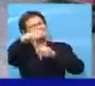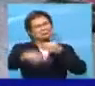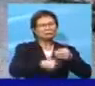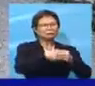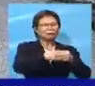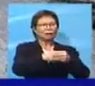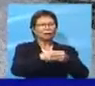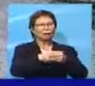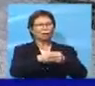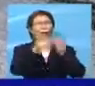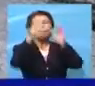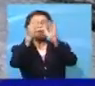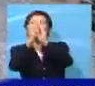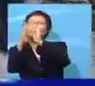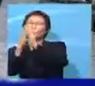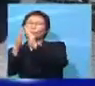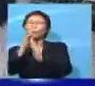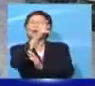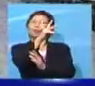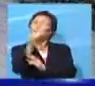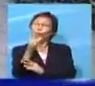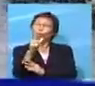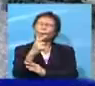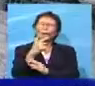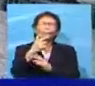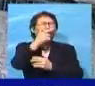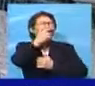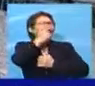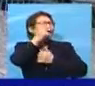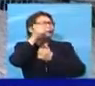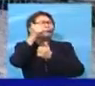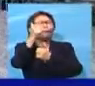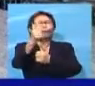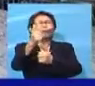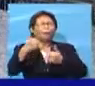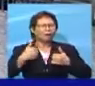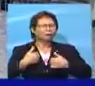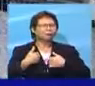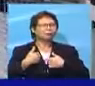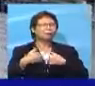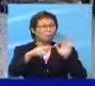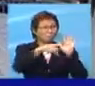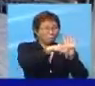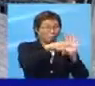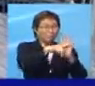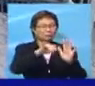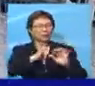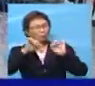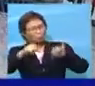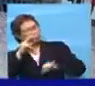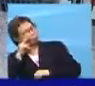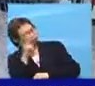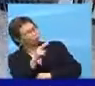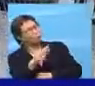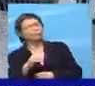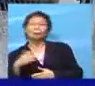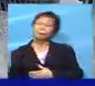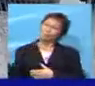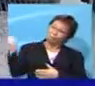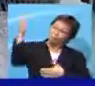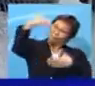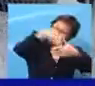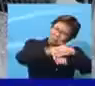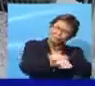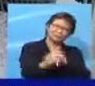miniature bandar-bandar Kuala Lumpur yang begitu menarik, dan ada lagi beberapa pameran yang boleh saya tengok. Saya nak bawa anda masuk ke dalam.